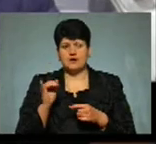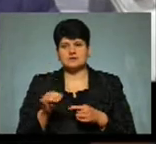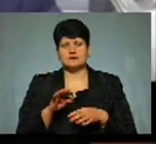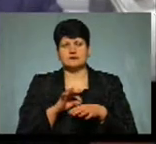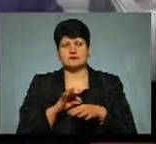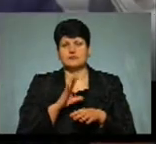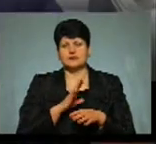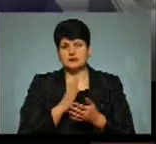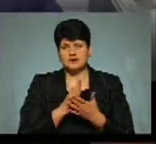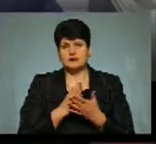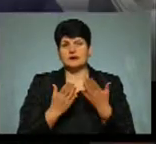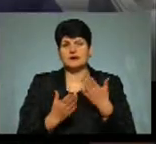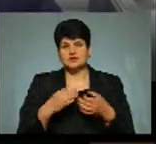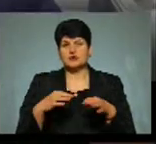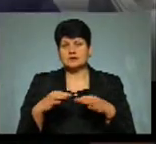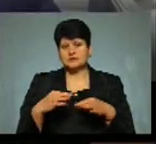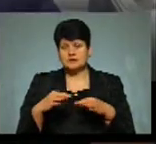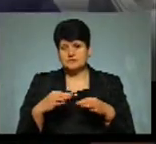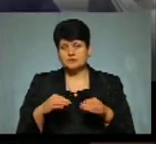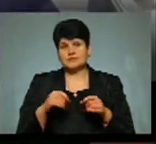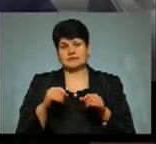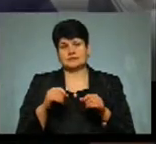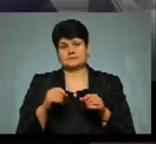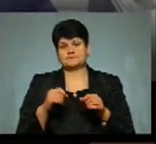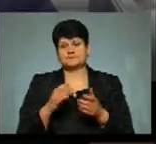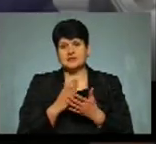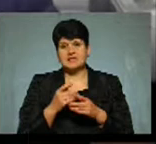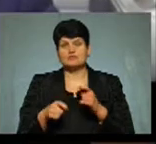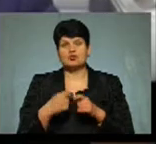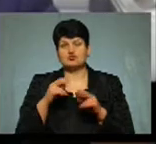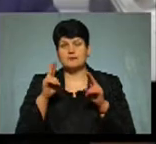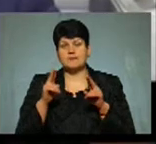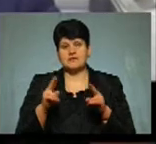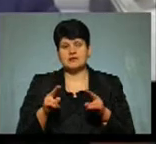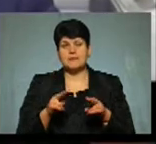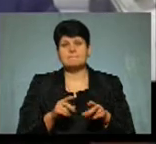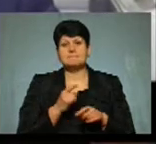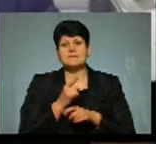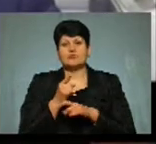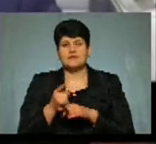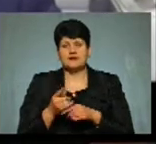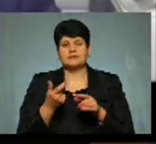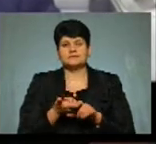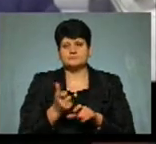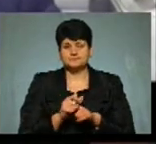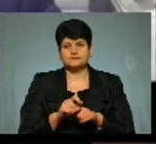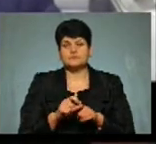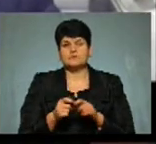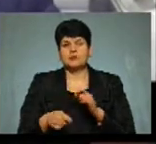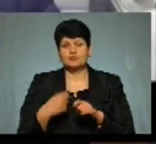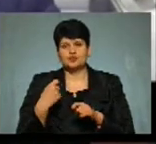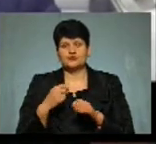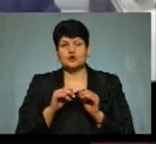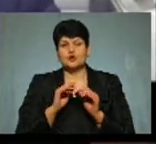Евакуація відбувається, якщо транспортний засіб знаходиться з порушенням правил паркування, яке суттєво порушує рух транспортних